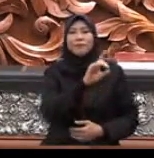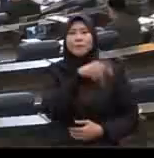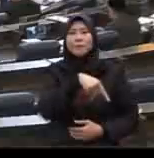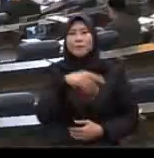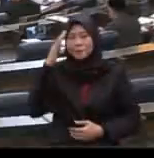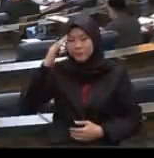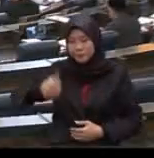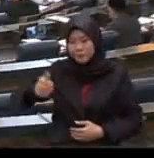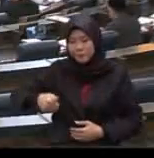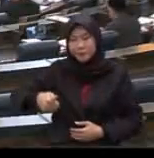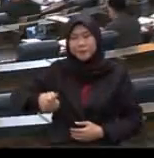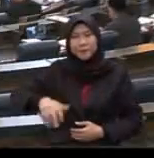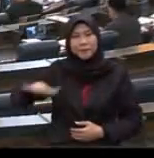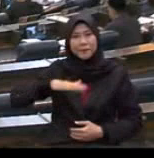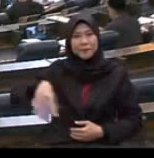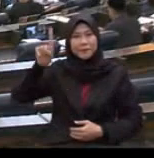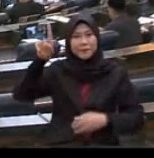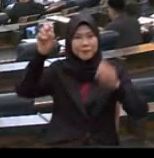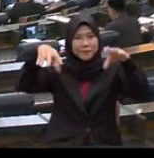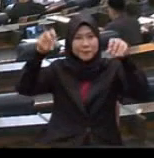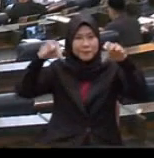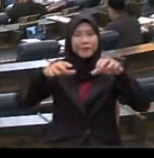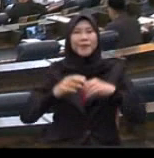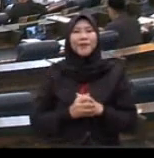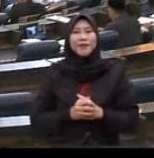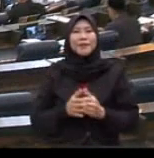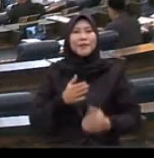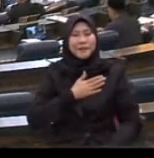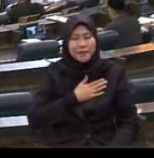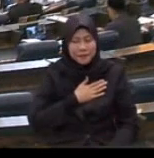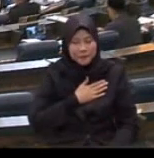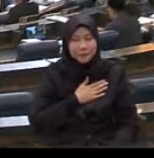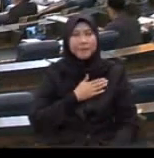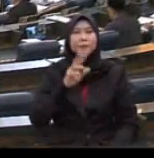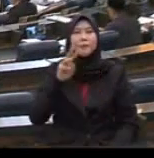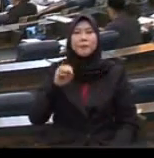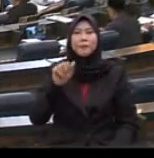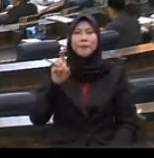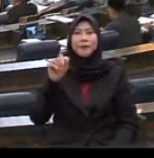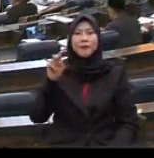Assalamualaikum warahmatullahi wabarakatuh dan salam Madani